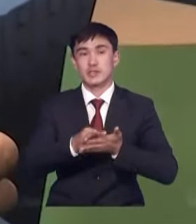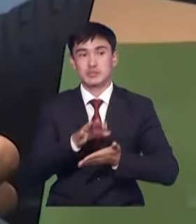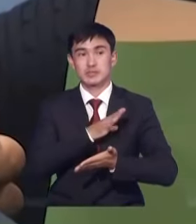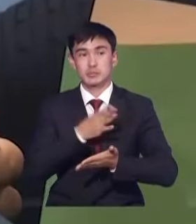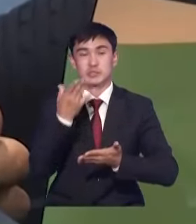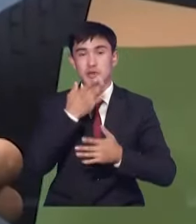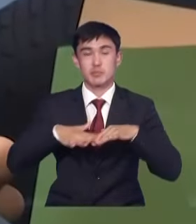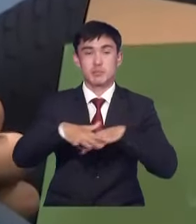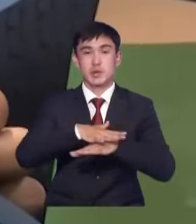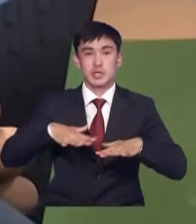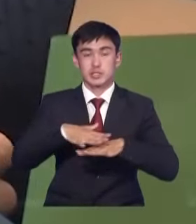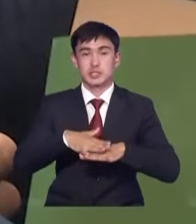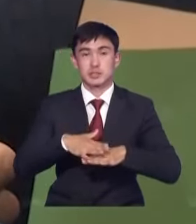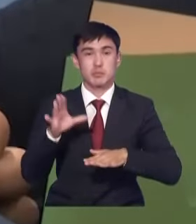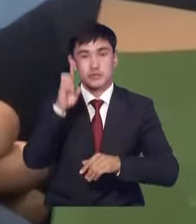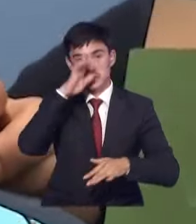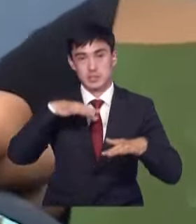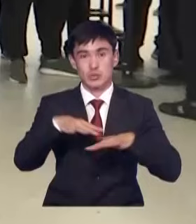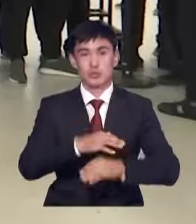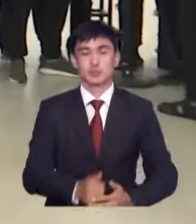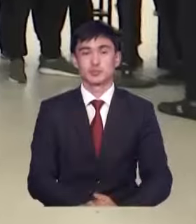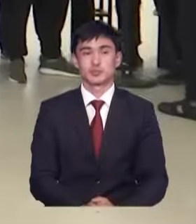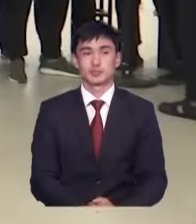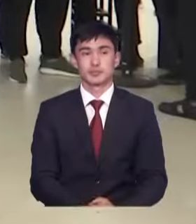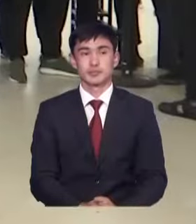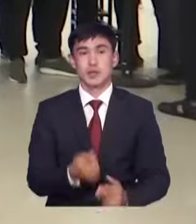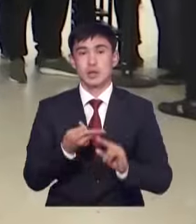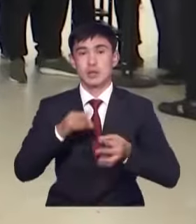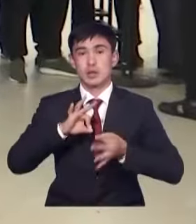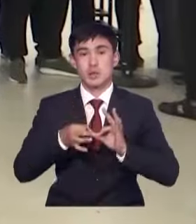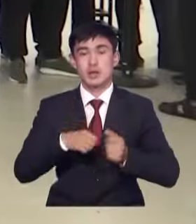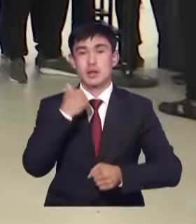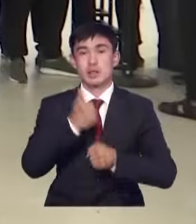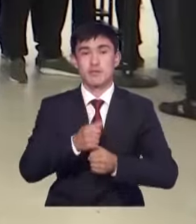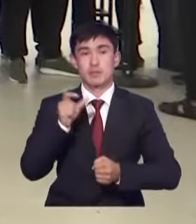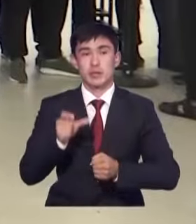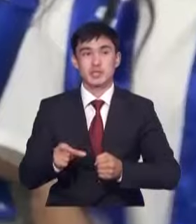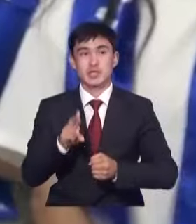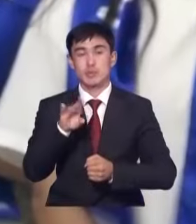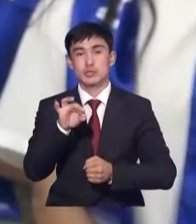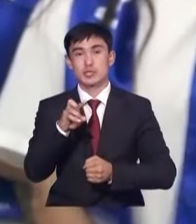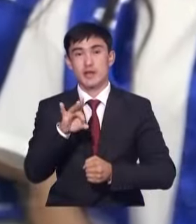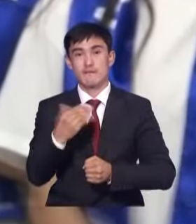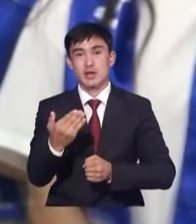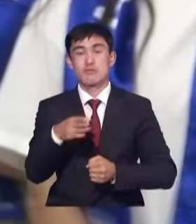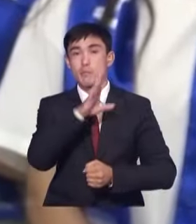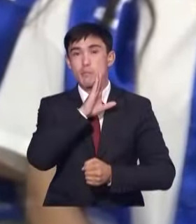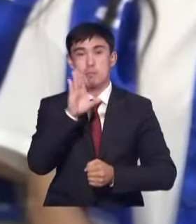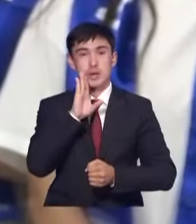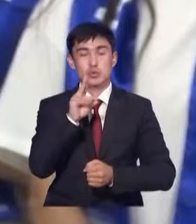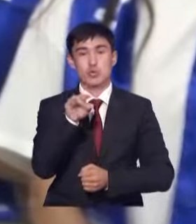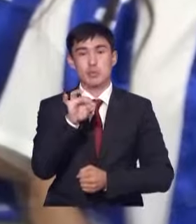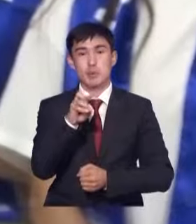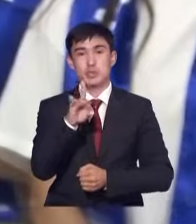перед своими болельщиками и перед всей страной». Это Олимпиада для главной болельщицы Демиу Жадраева. Его матери